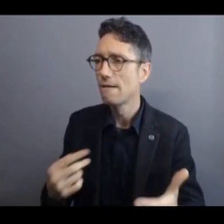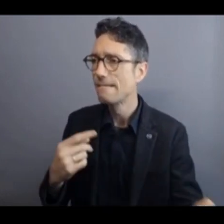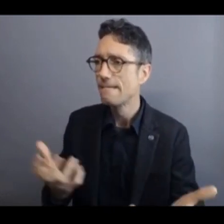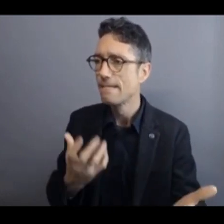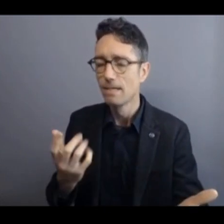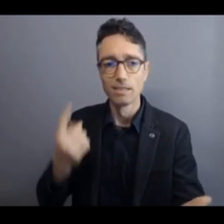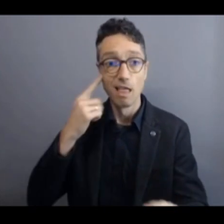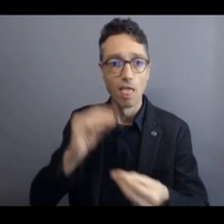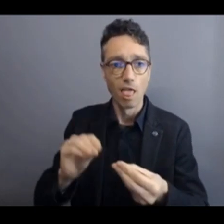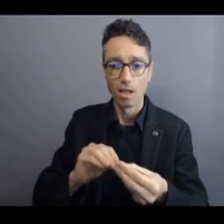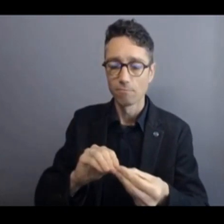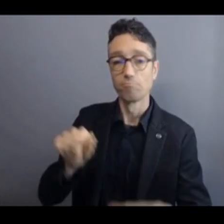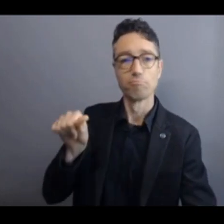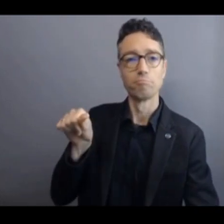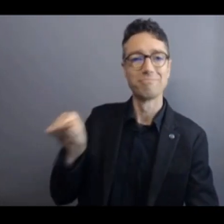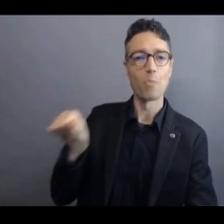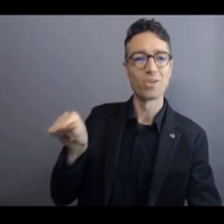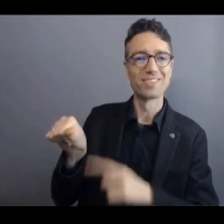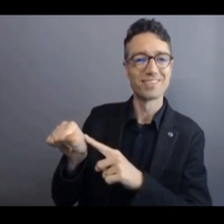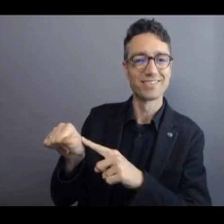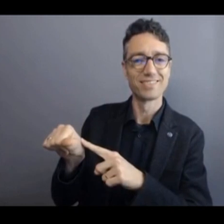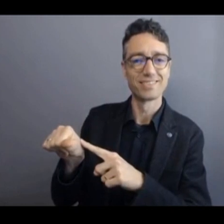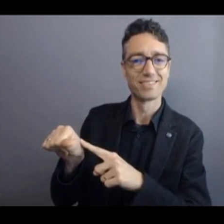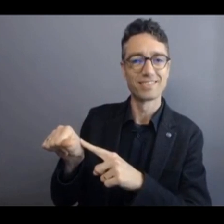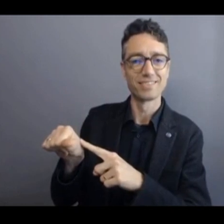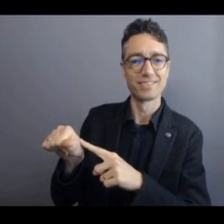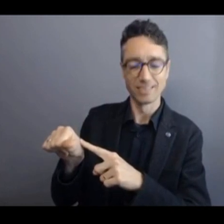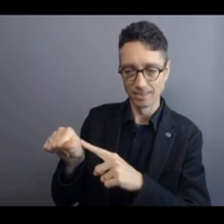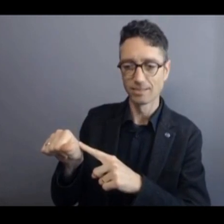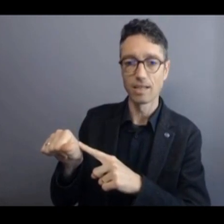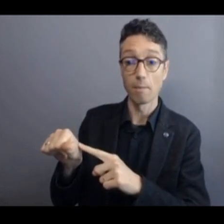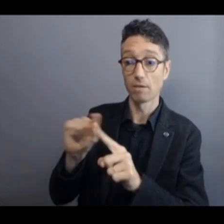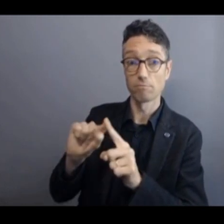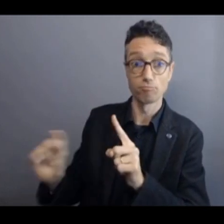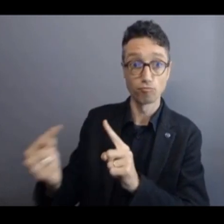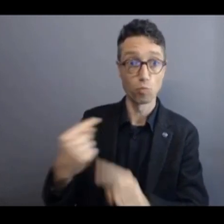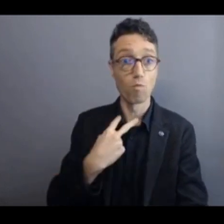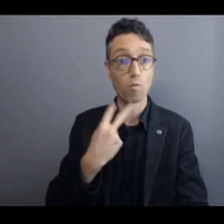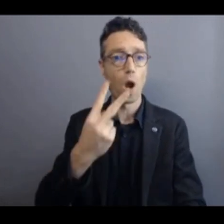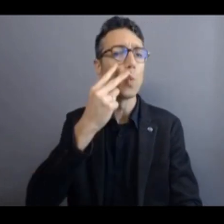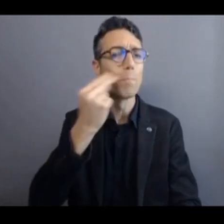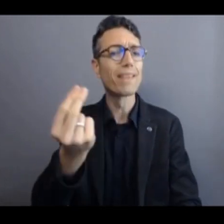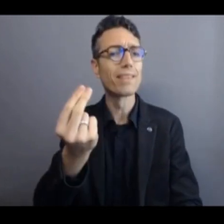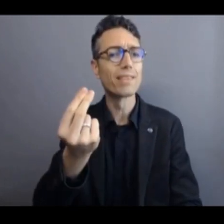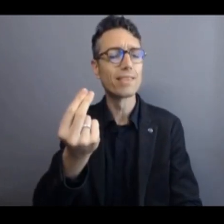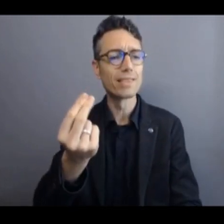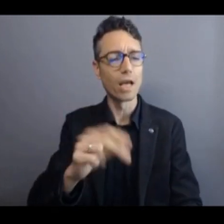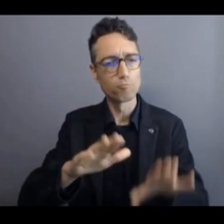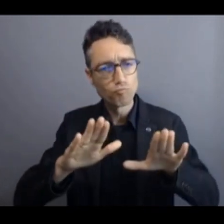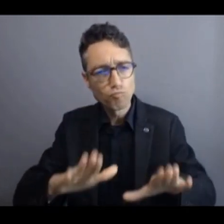pouvoir appuyer sur un petit bouton et avoir une voix derrière humaine qui va leur rassurer, qui va